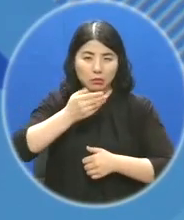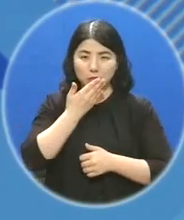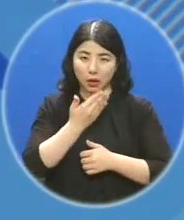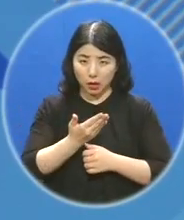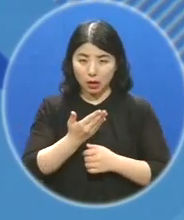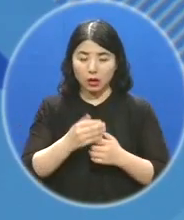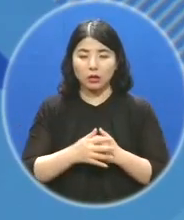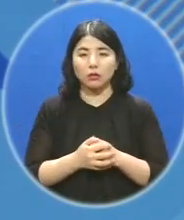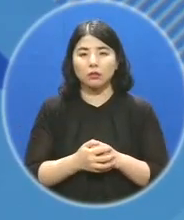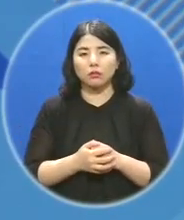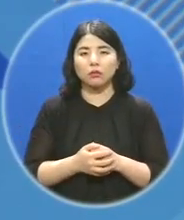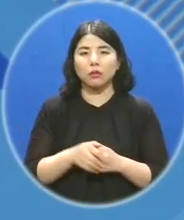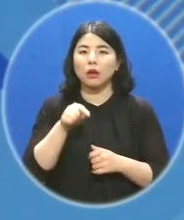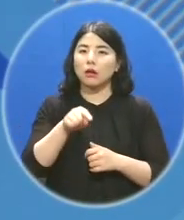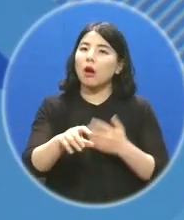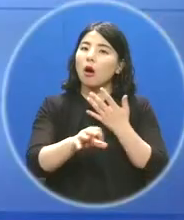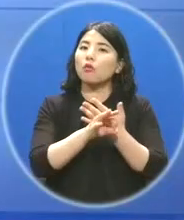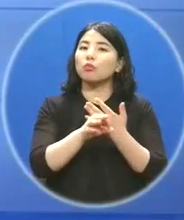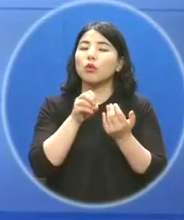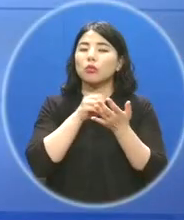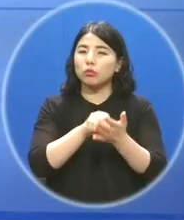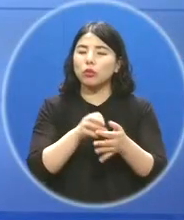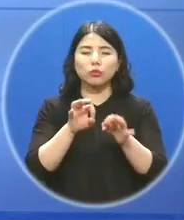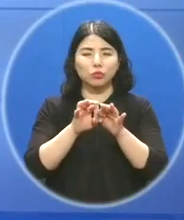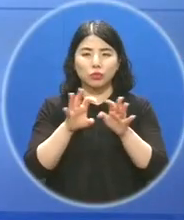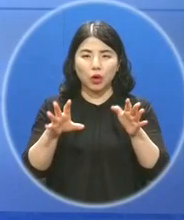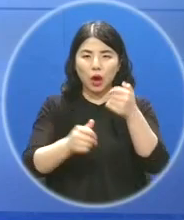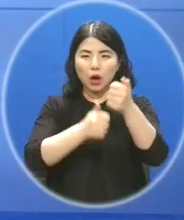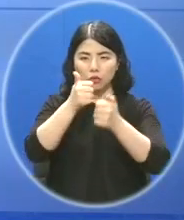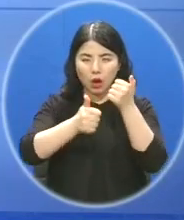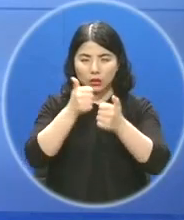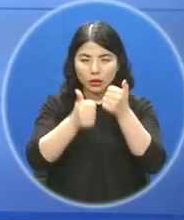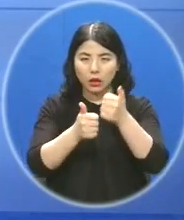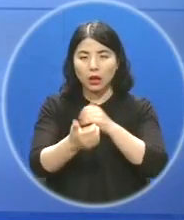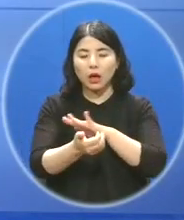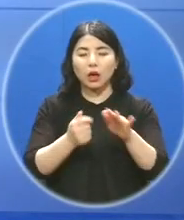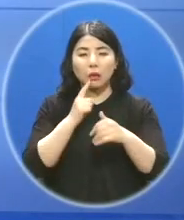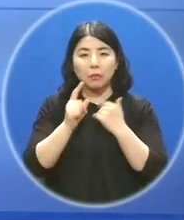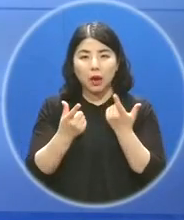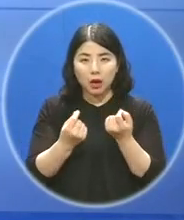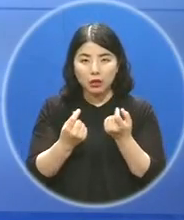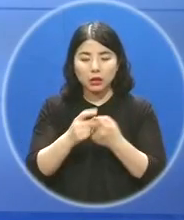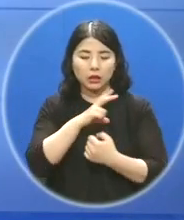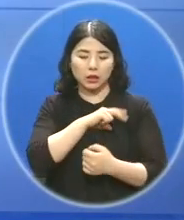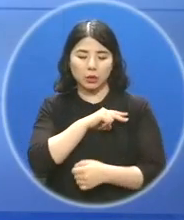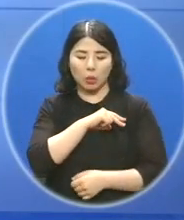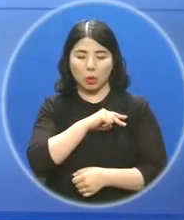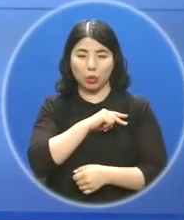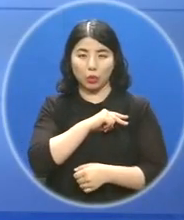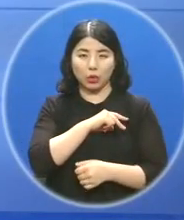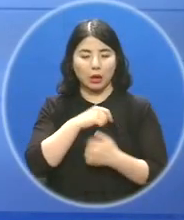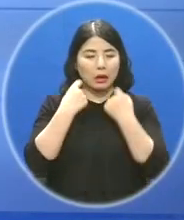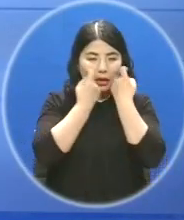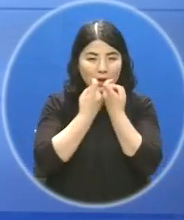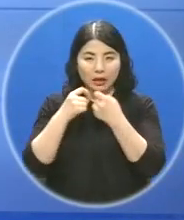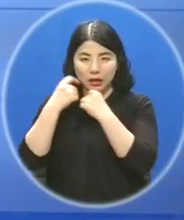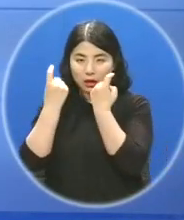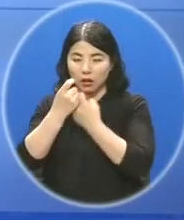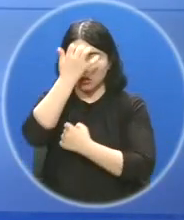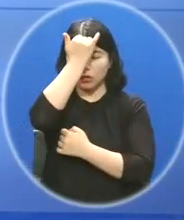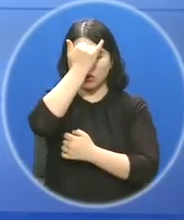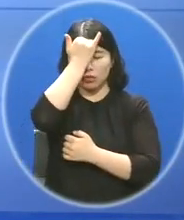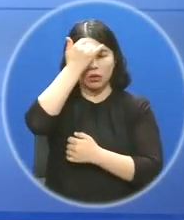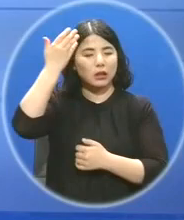있을까요? 아, 그거는 이 후보를 하든 안 하든 과열 네. 경쟁은요. 아까 말씀드린 대로 의원들 개개인의